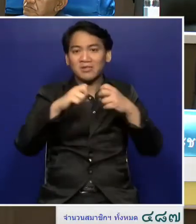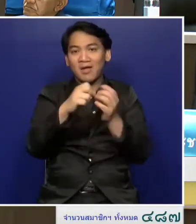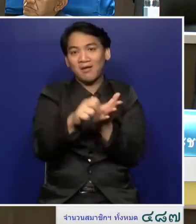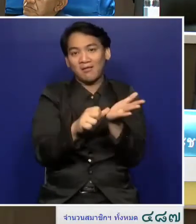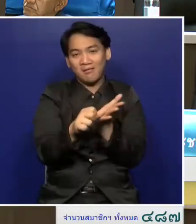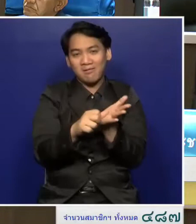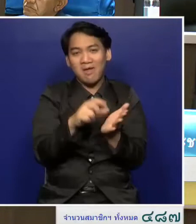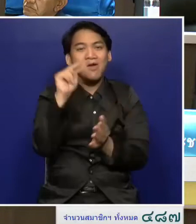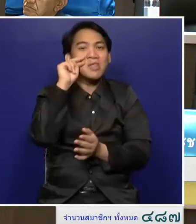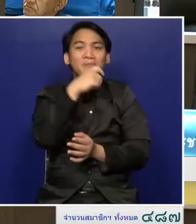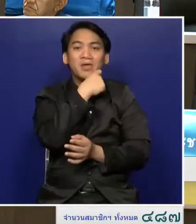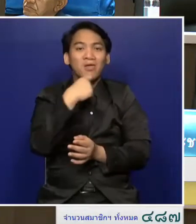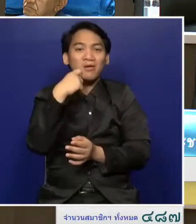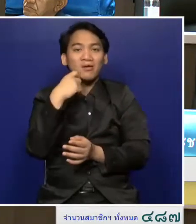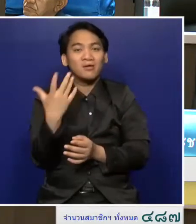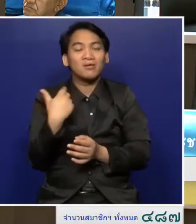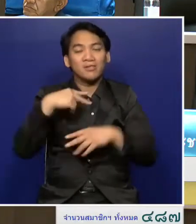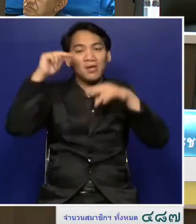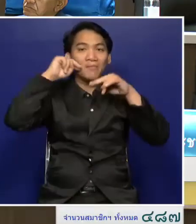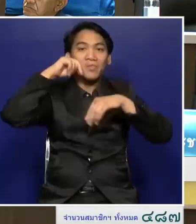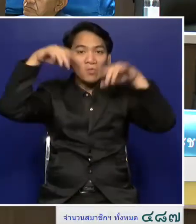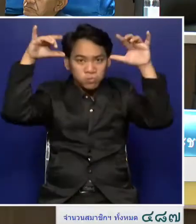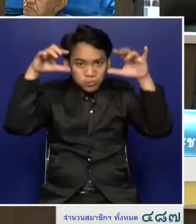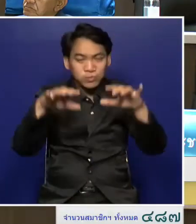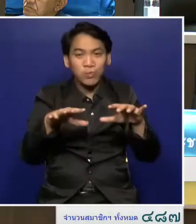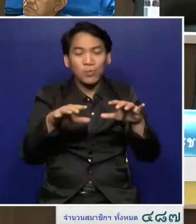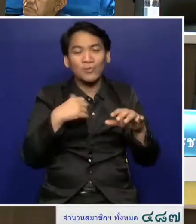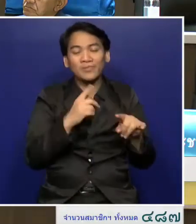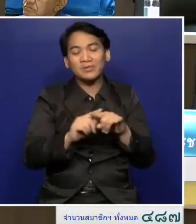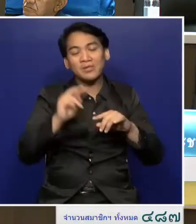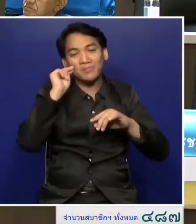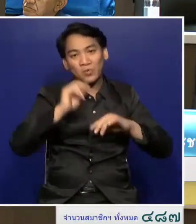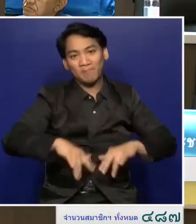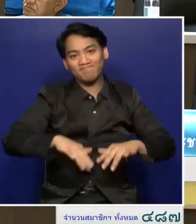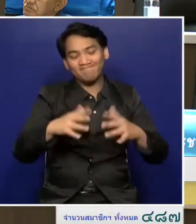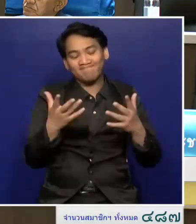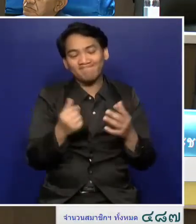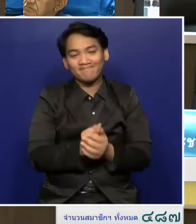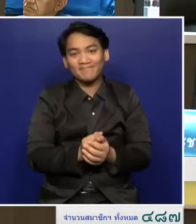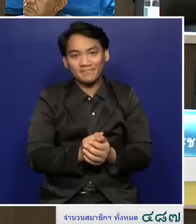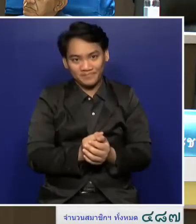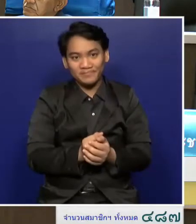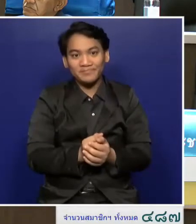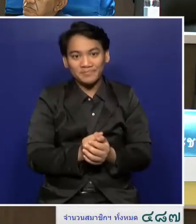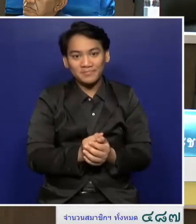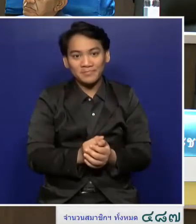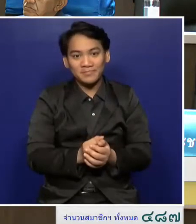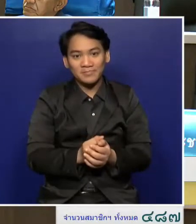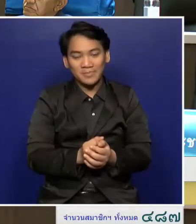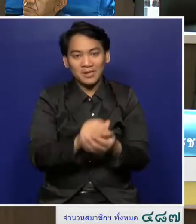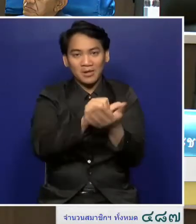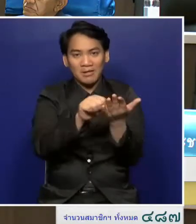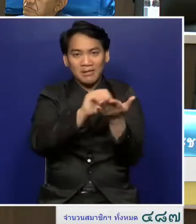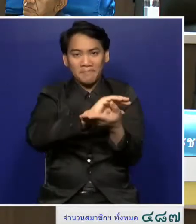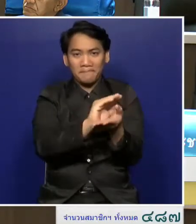งกล่าว ททกล่วมาแล้วตอนหดจนพัฒนาปัปทนของี่ให้เป็แล่งทองเที่ยวเพื่ลองลบ